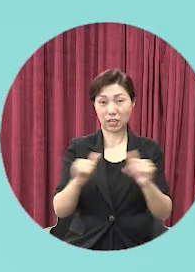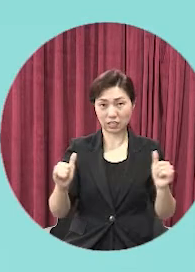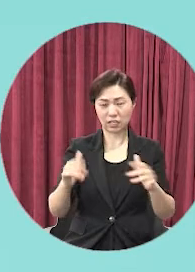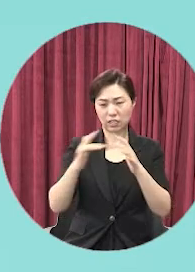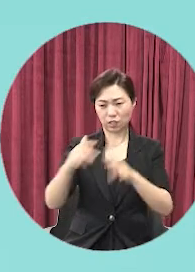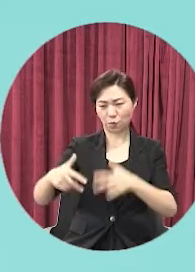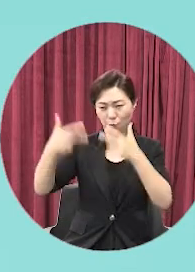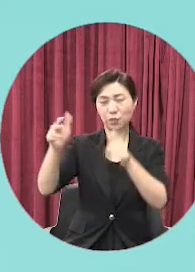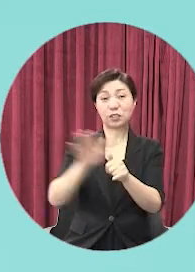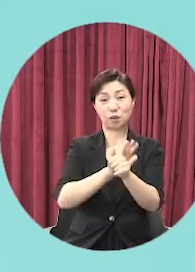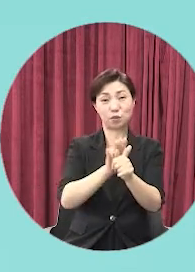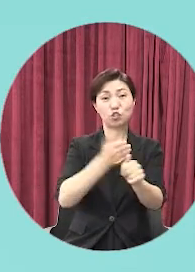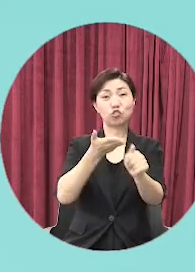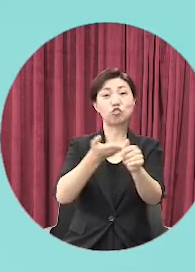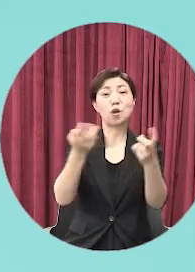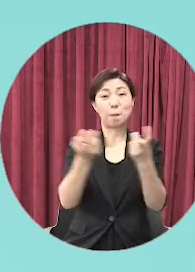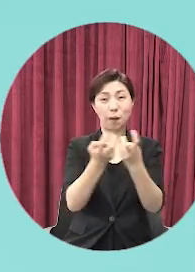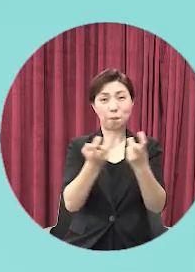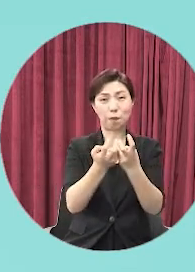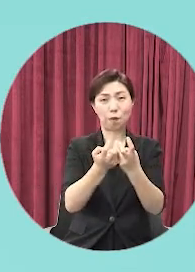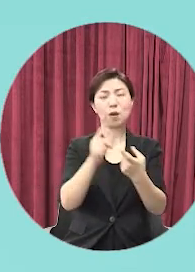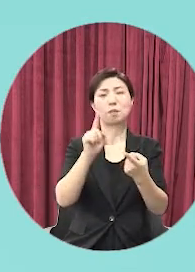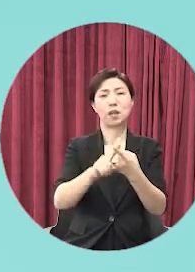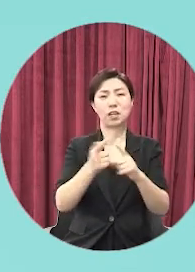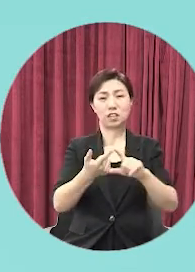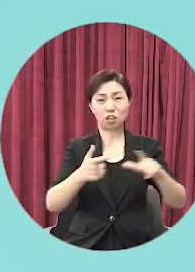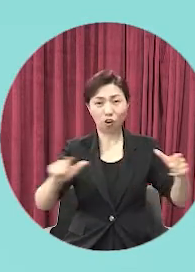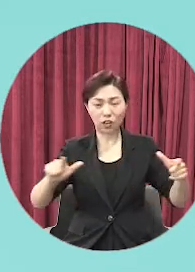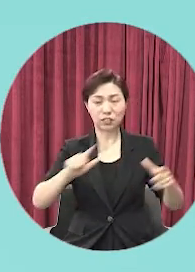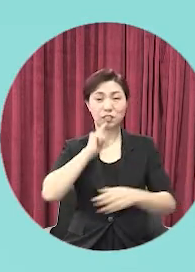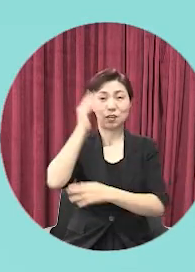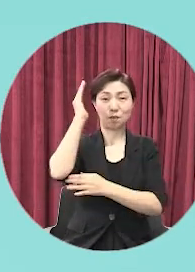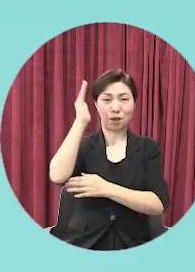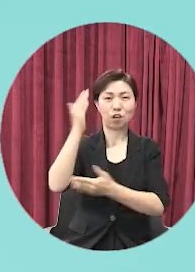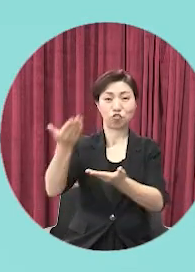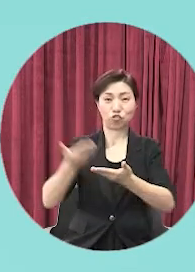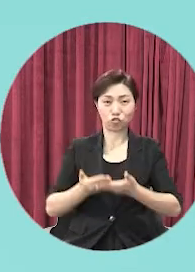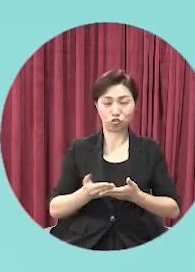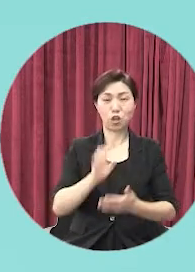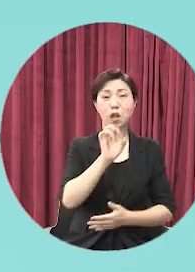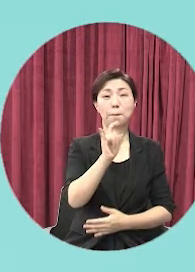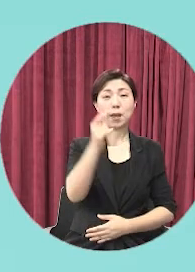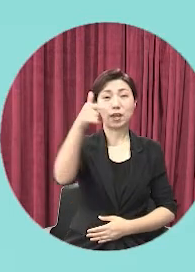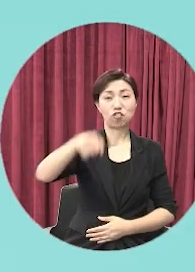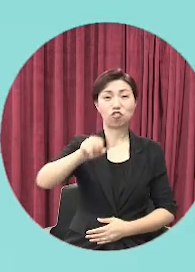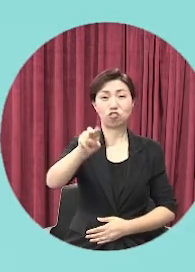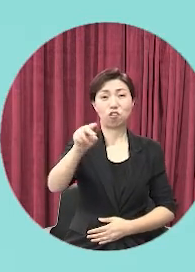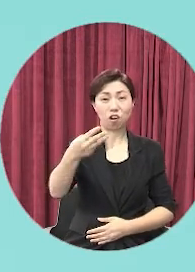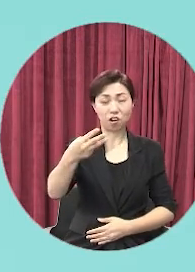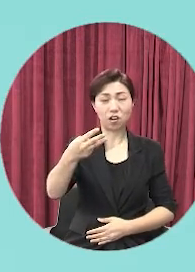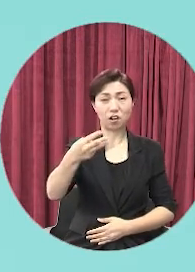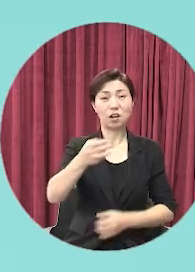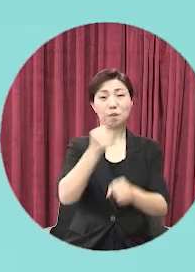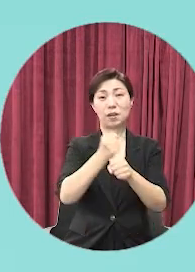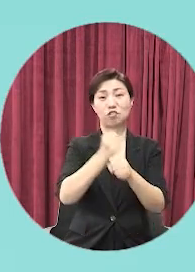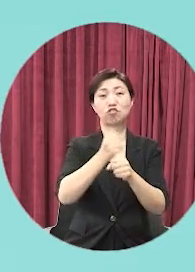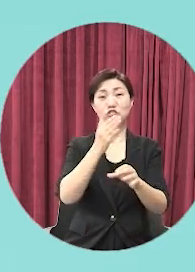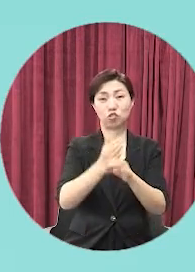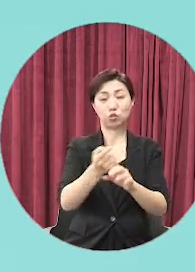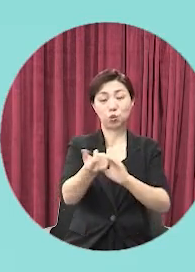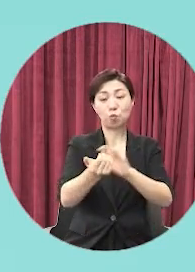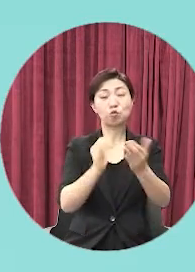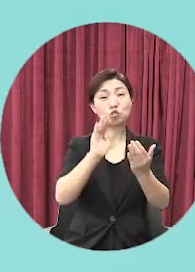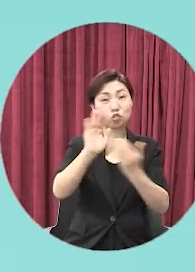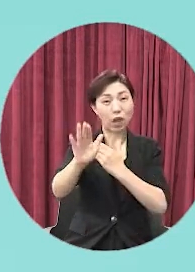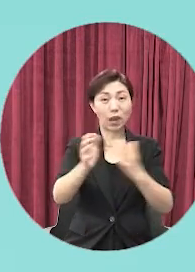제공할 것인지에 대한 여러 가지 방안 마련하셨고 매뉴얼까지 제작 중입니다. 고맙습니다. 조금 이따가 또 토론과